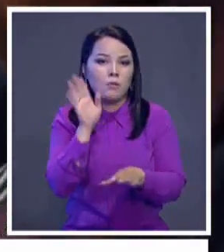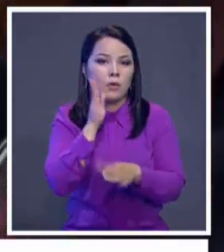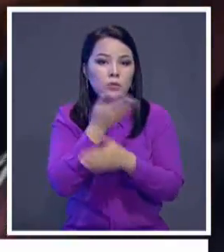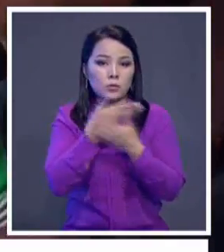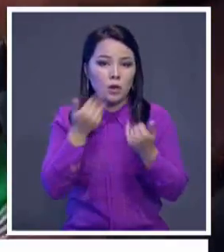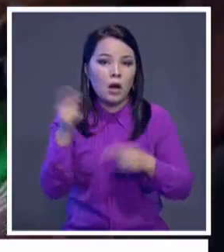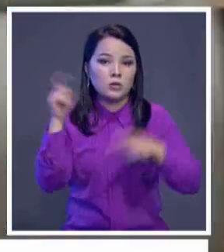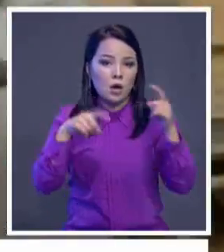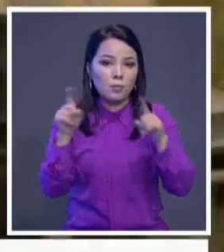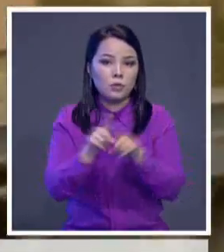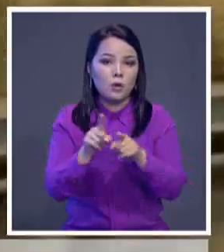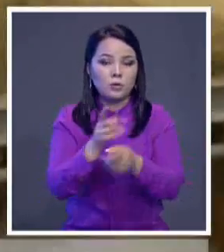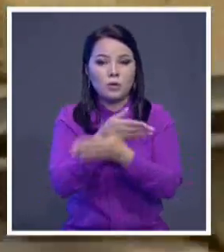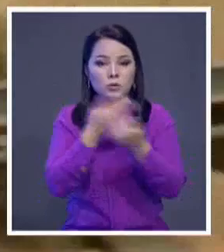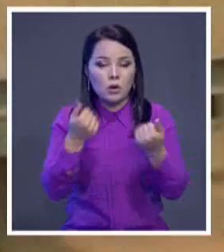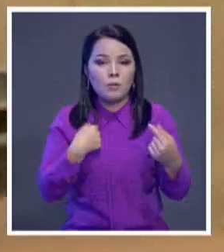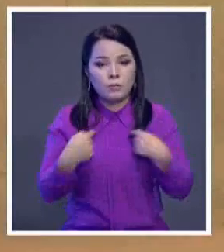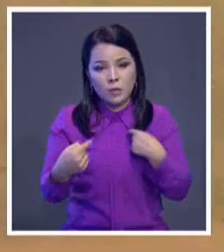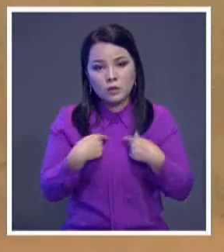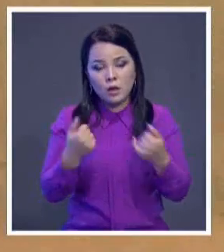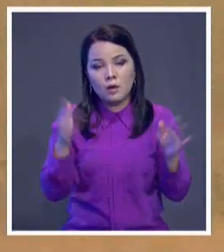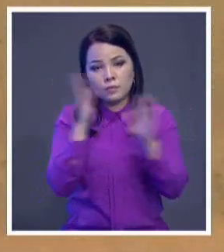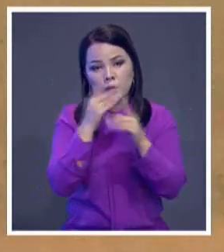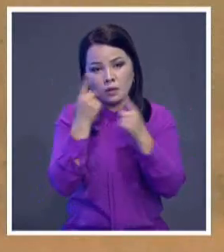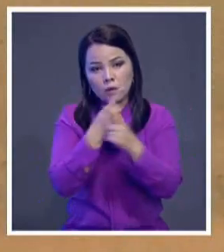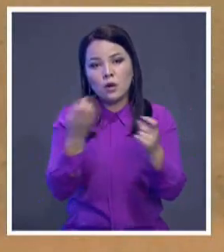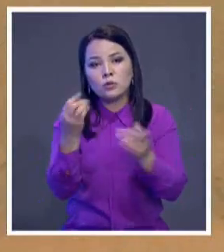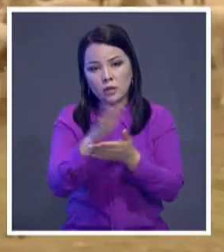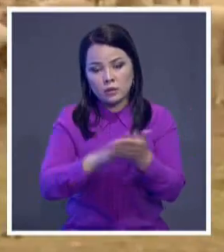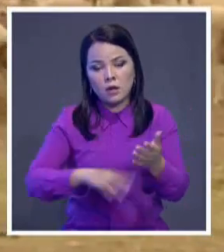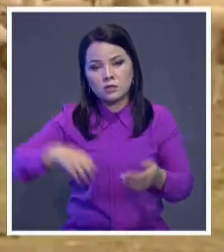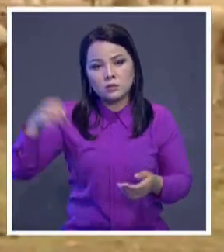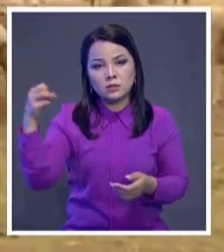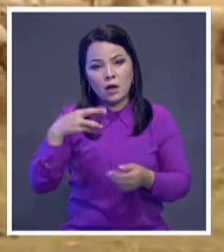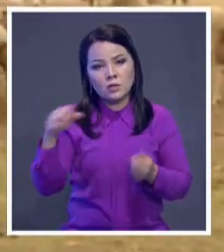жаңбырға зәру, ал метеорологтар осындай ауа райының әлі де сақталатынын ескертіп отыр.